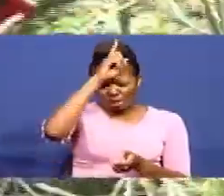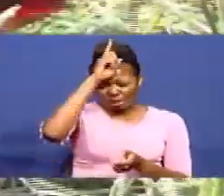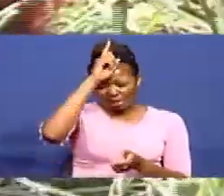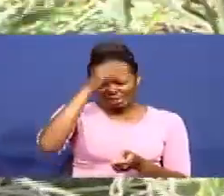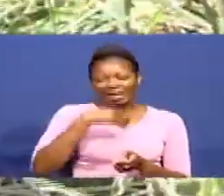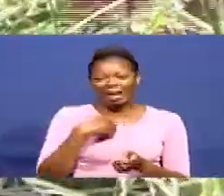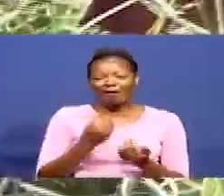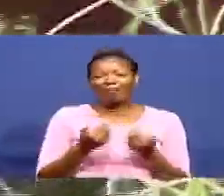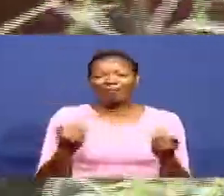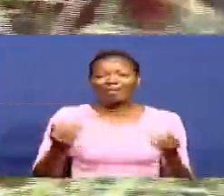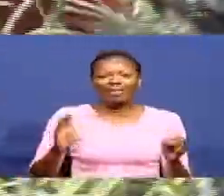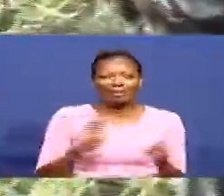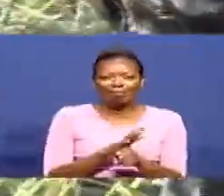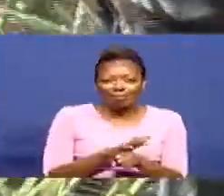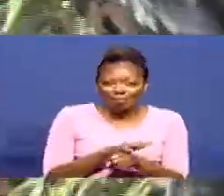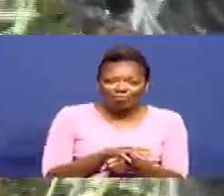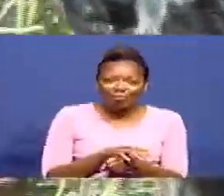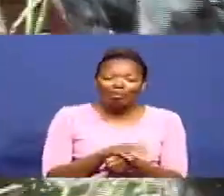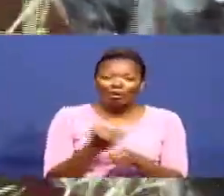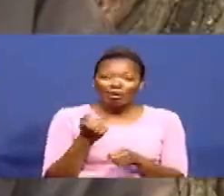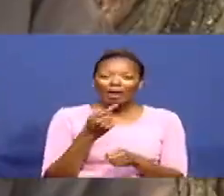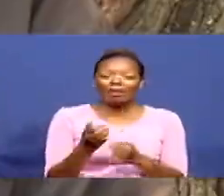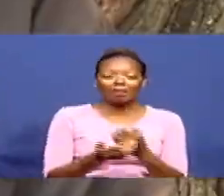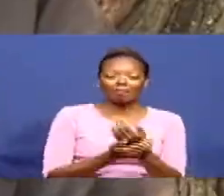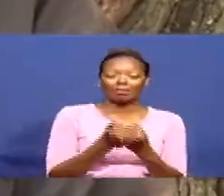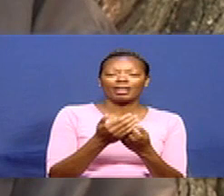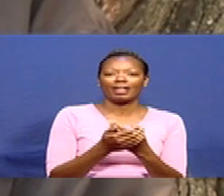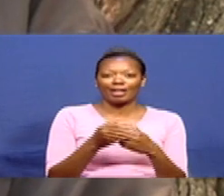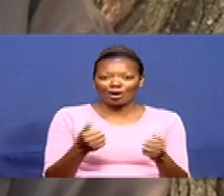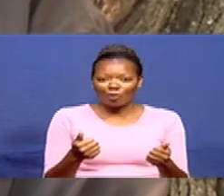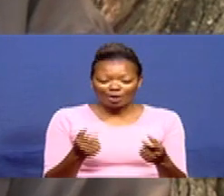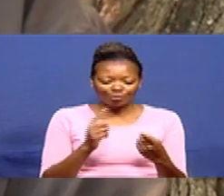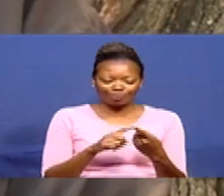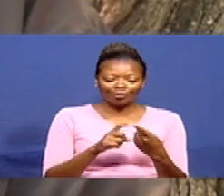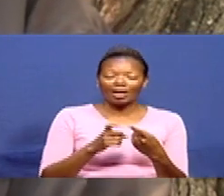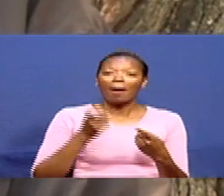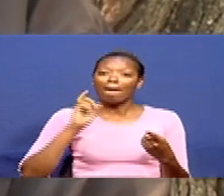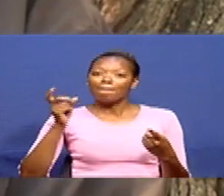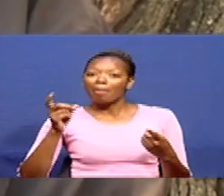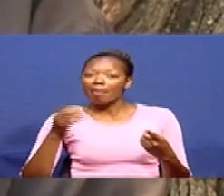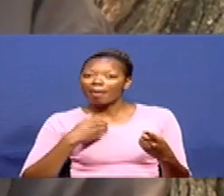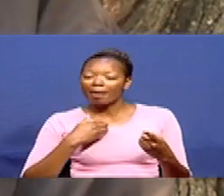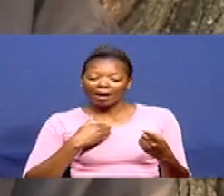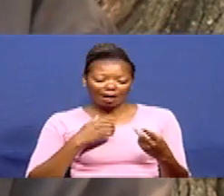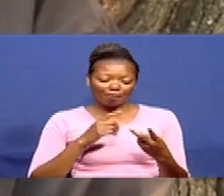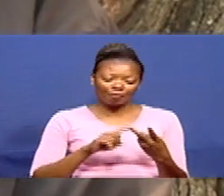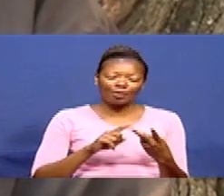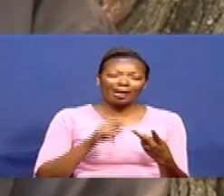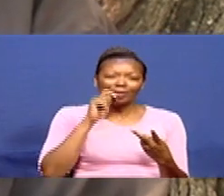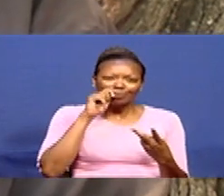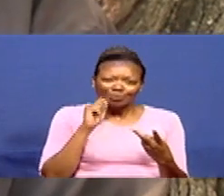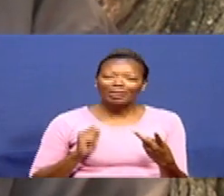hilo ni kwa sababu ya kuwatunza vizuri. Tunaweza kupata mayai kwa hizo kuku na pia nyama, na sometimes inakuwa